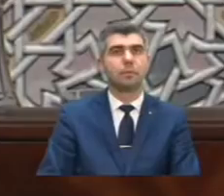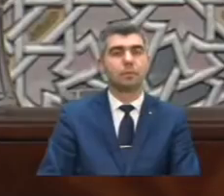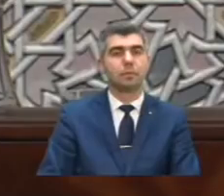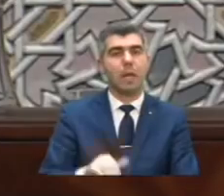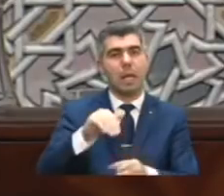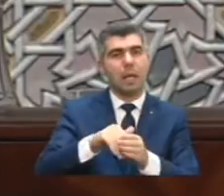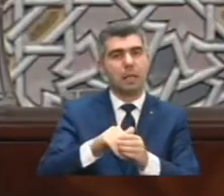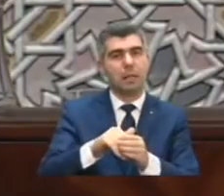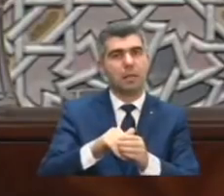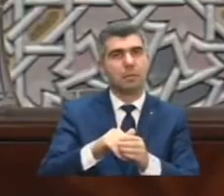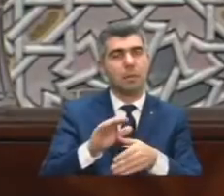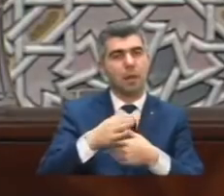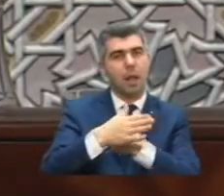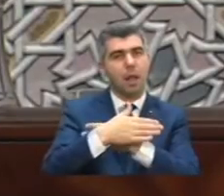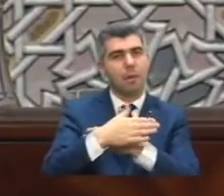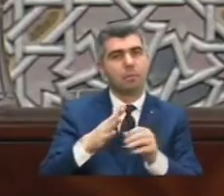الدستوري.